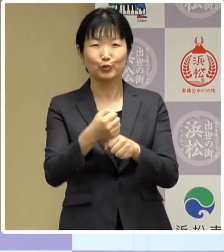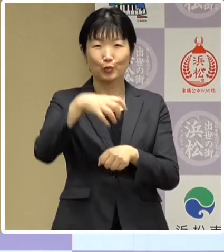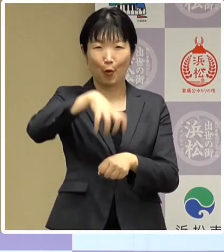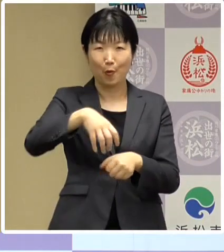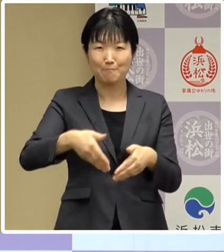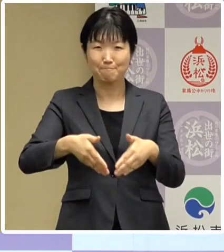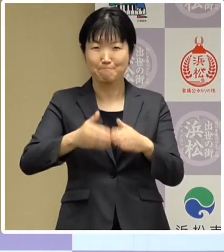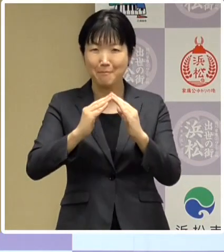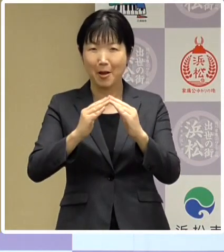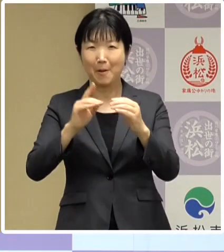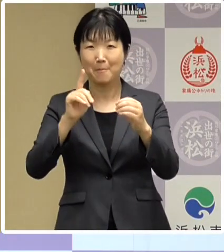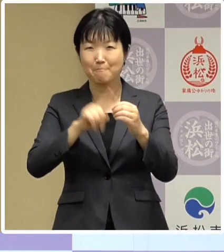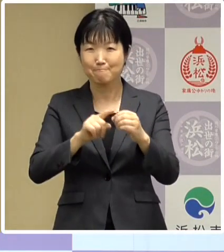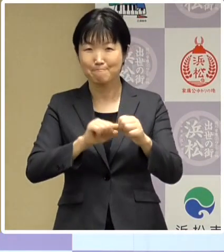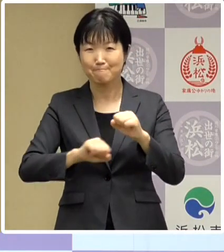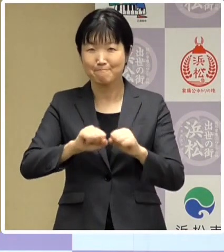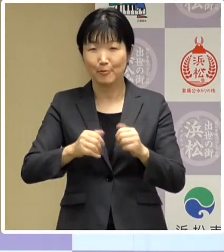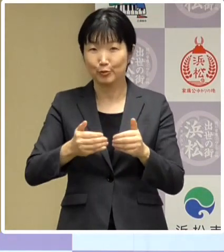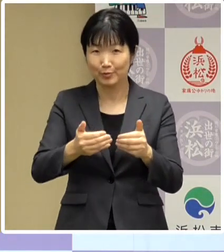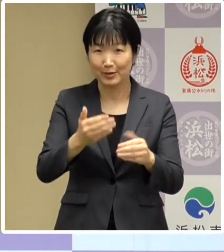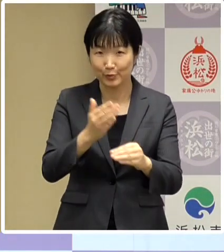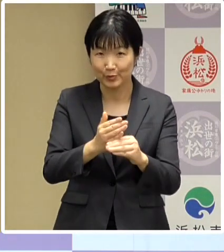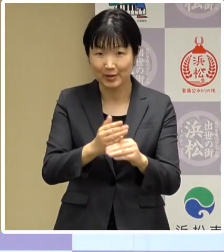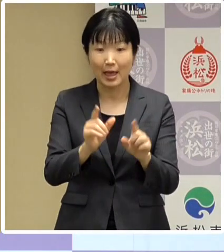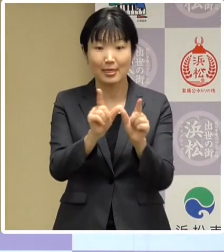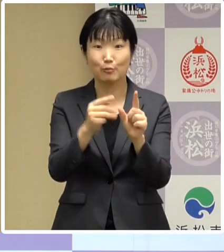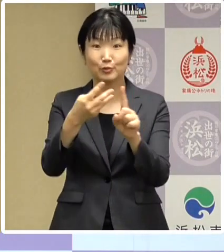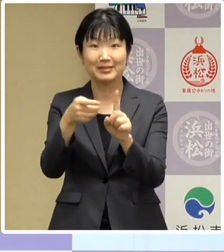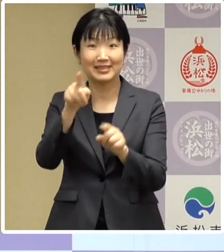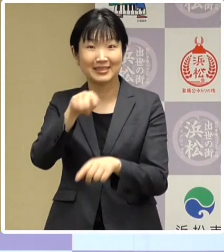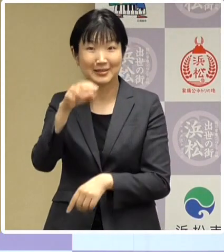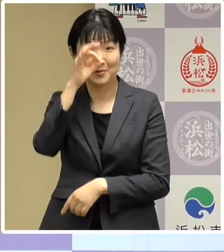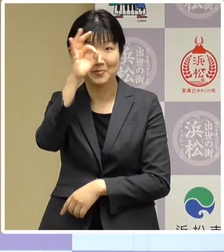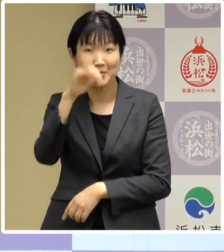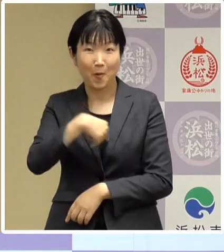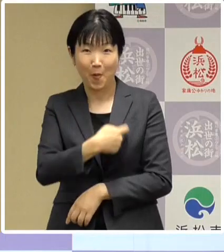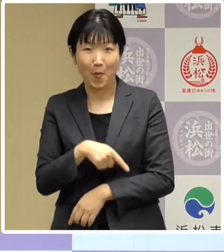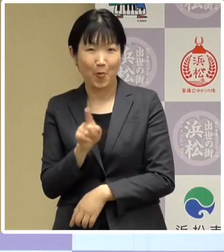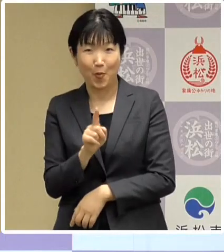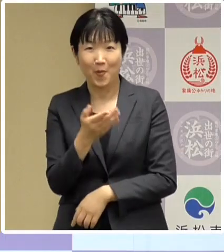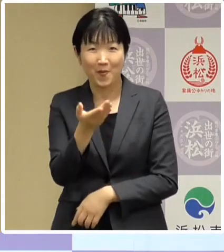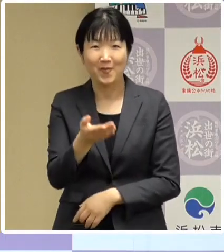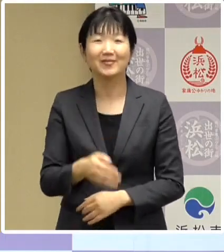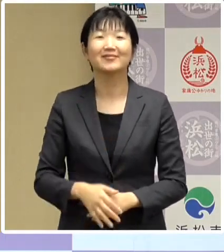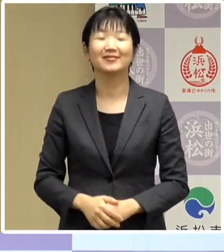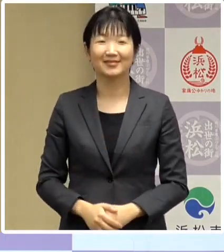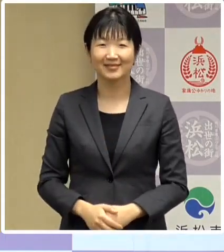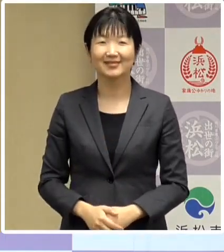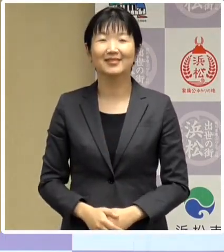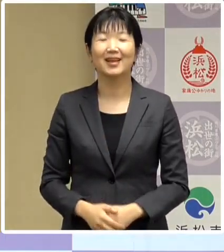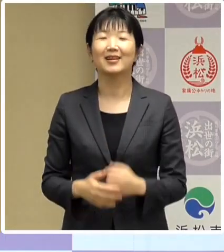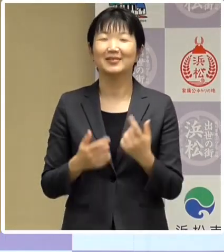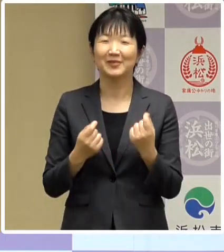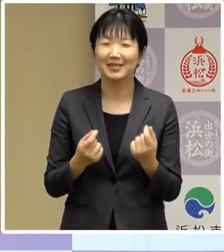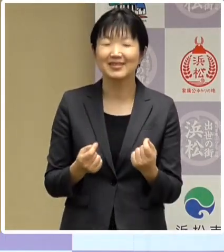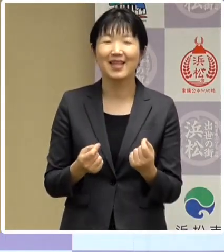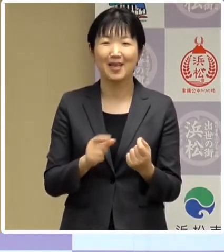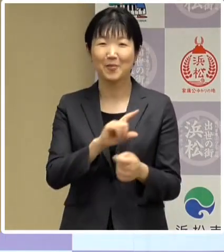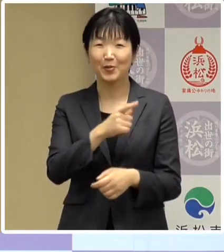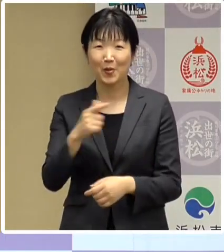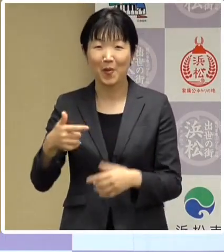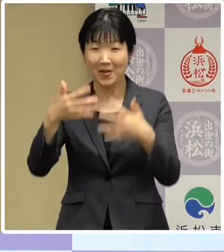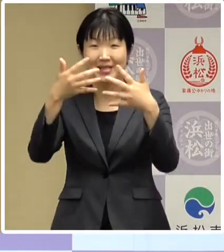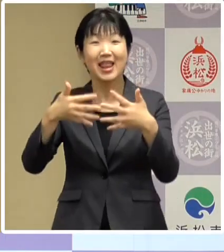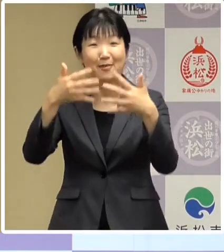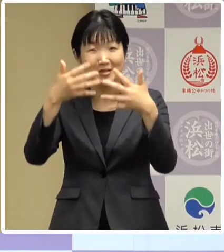場の進めているっていうところもあって、WBC をどういうふうに見ていたのかっていう。 そうですね。まあ、いろんなコメンテーターの方と